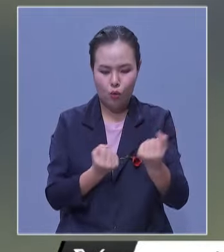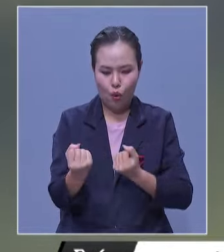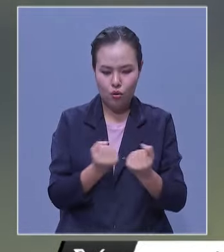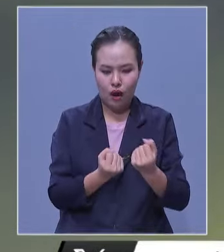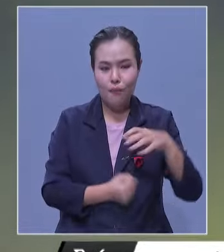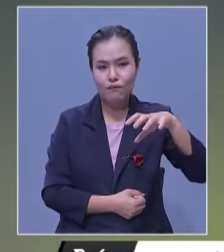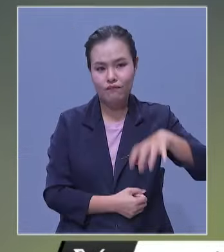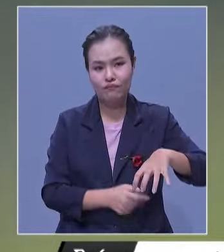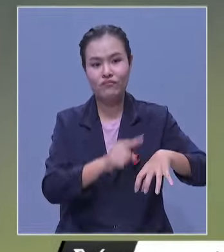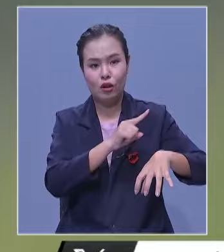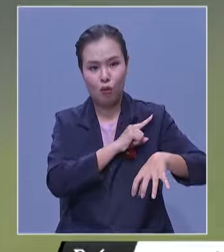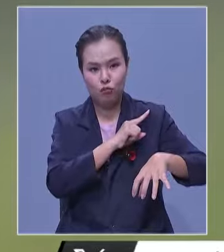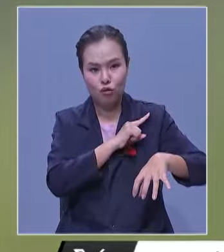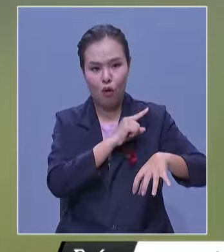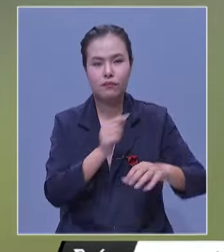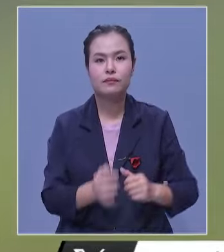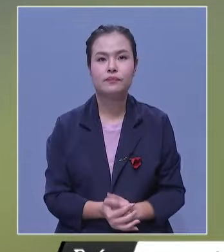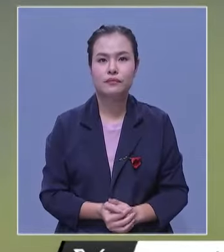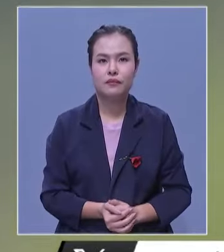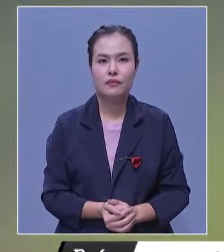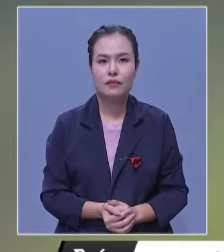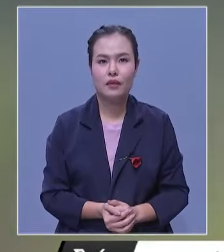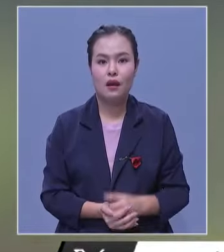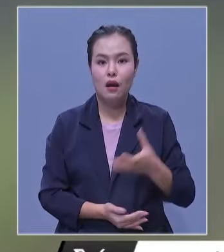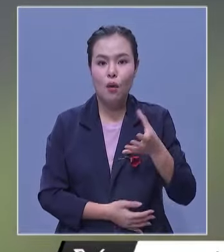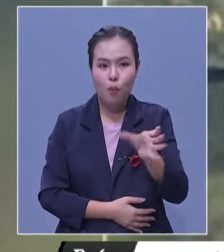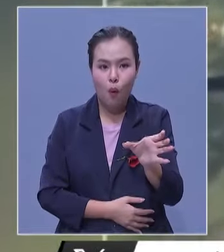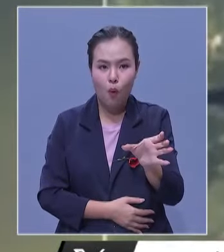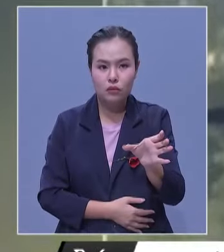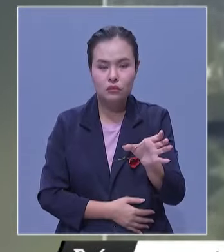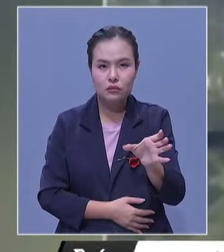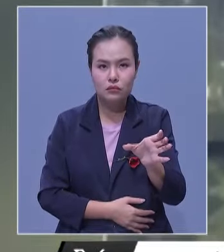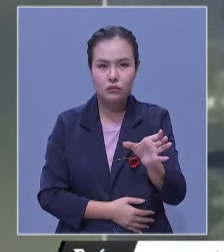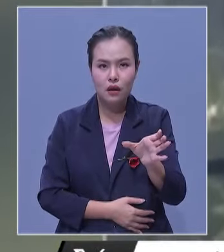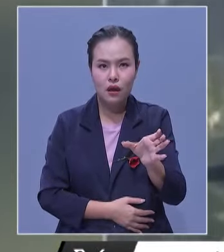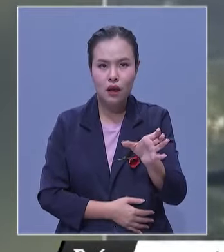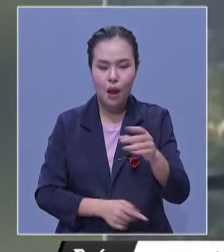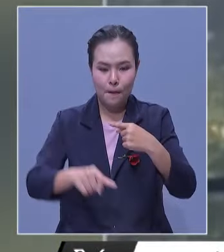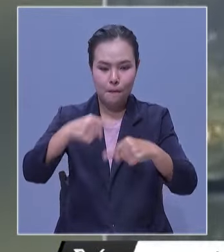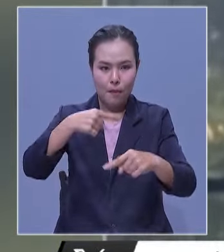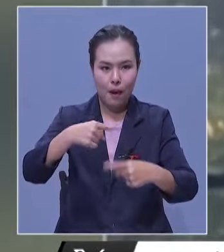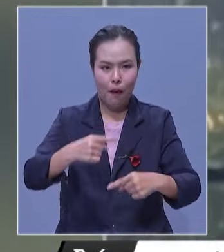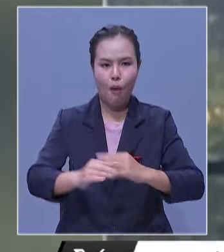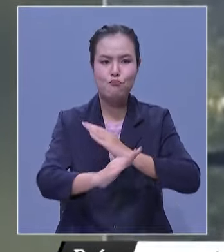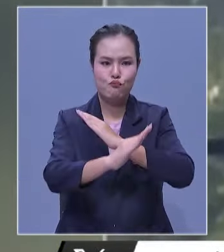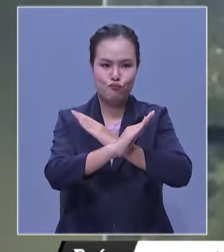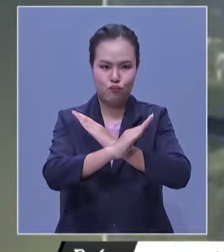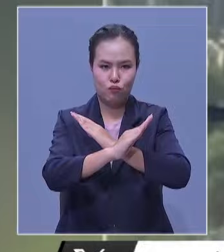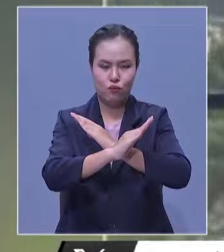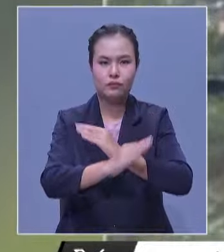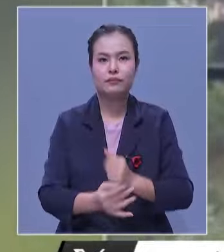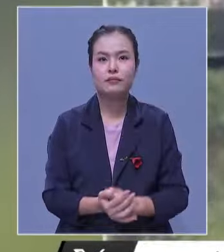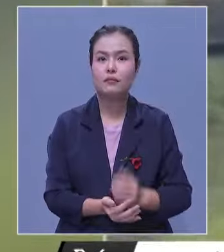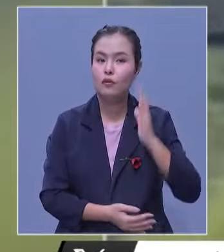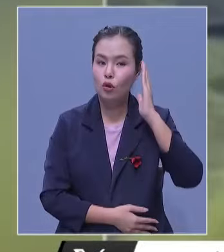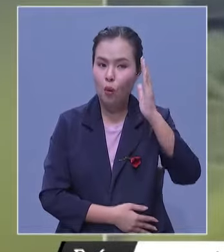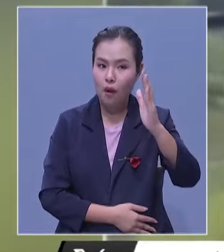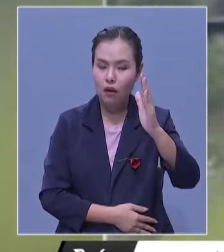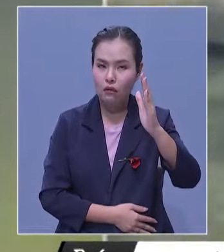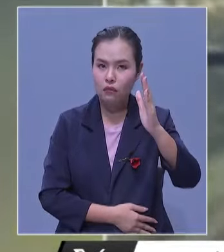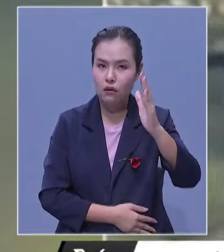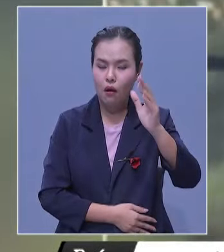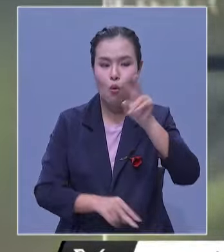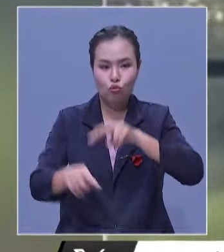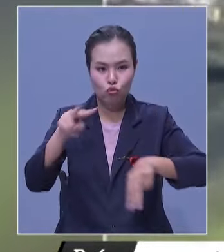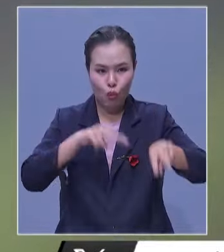น่วยงานในพื้นที่อย่างหนักล่าสุดผู้โพสต์มีการปิดกั้นการแสดงความเห็นแล้วเพราะฉะนั้นเนี่ยหลังจากนี้ไปคงต้องไ